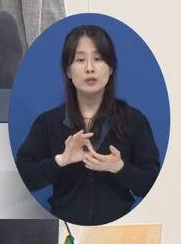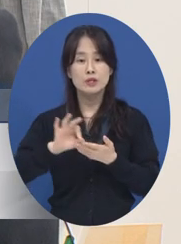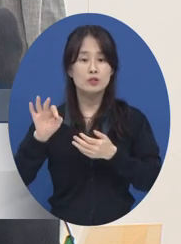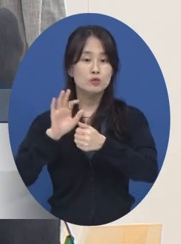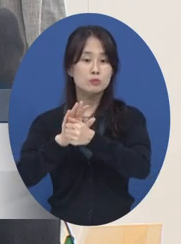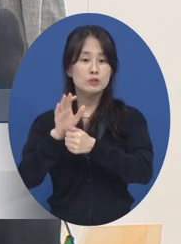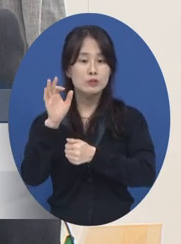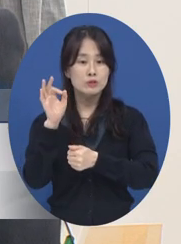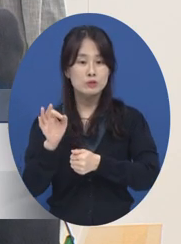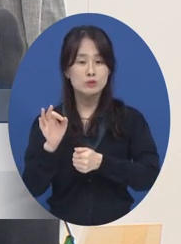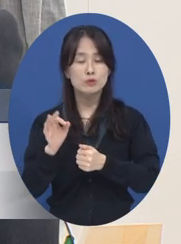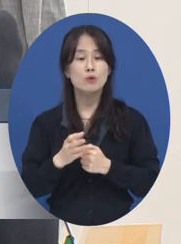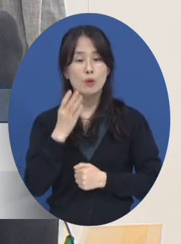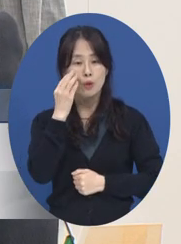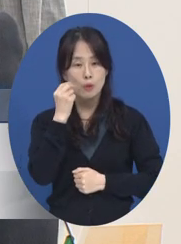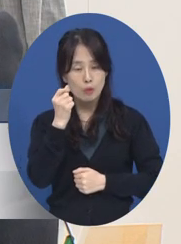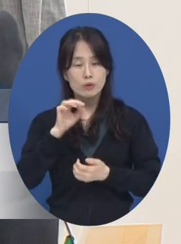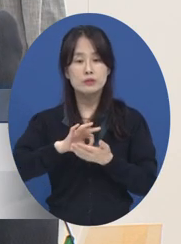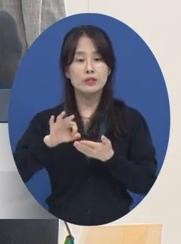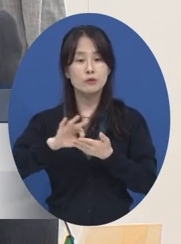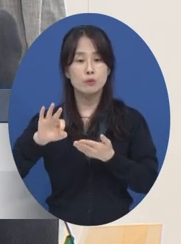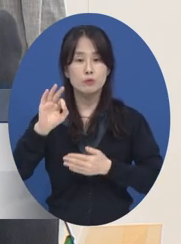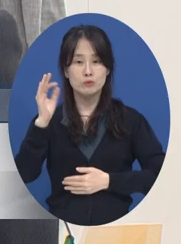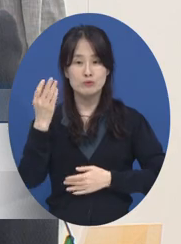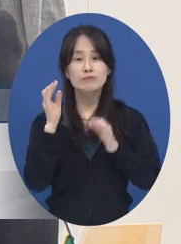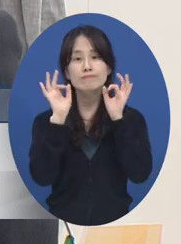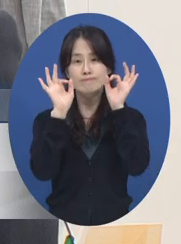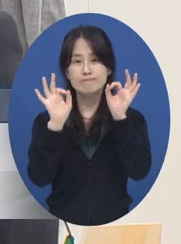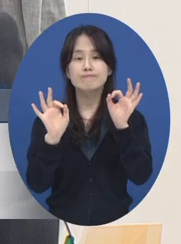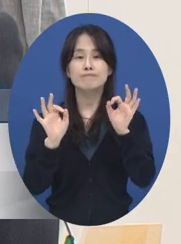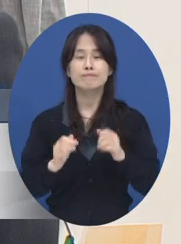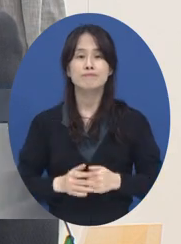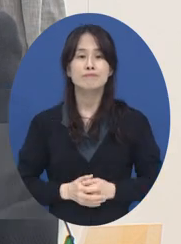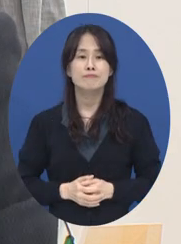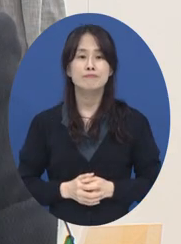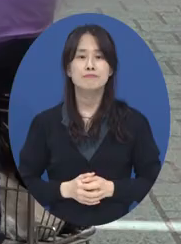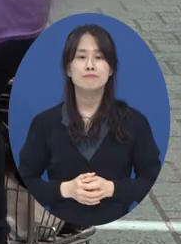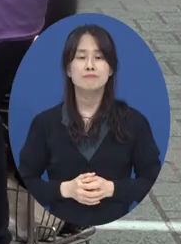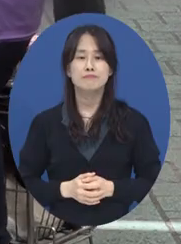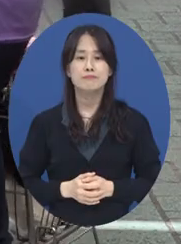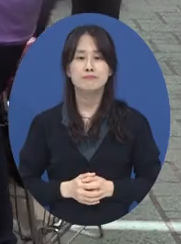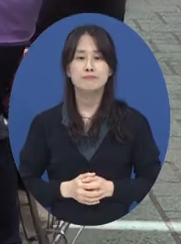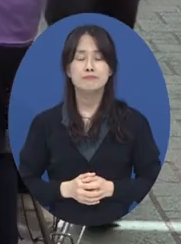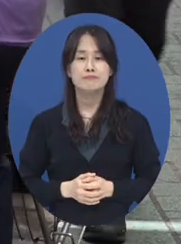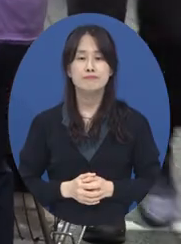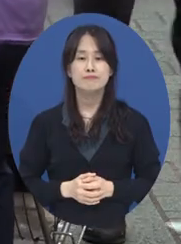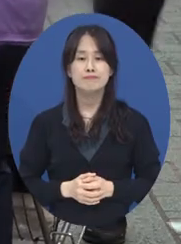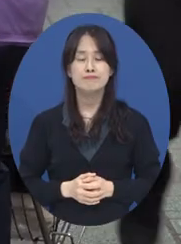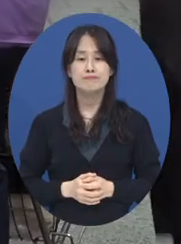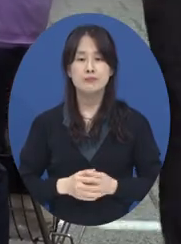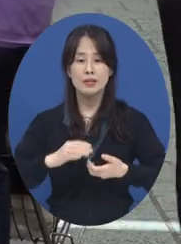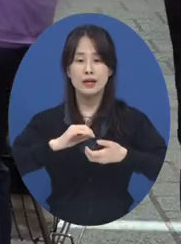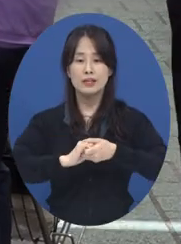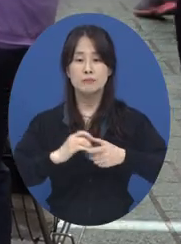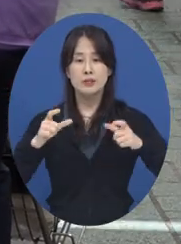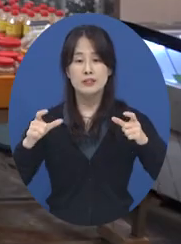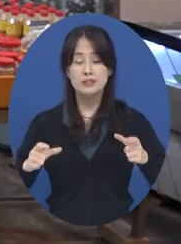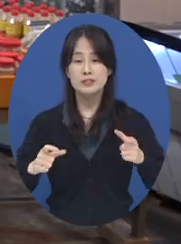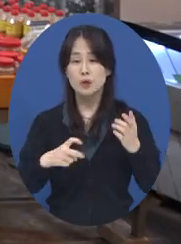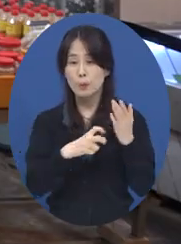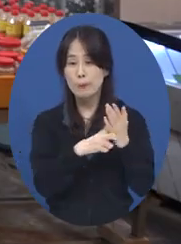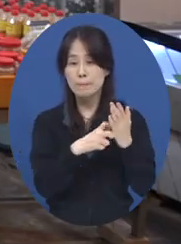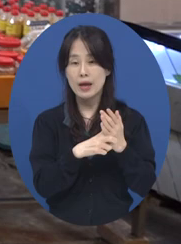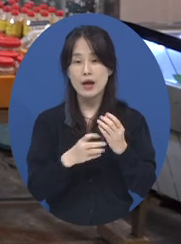기간에서도 소비 지원금이 무난하게 지출될 거로 보고 있습니다. 경기도는 한정판 경기 지역